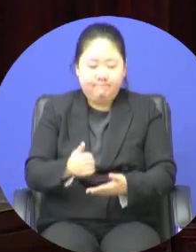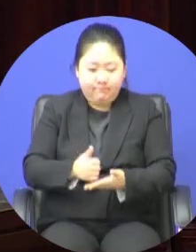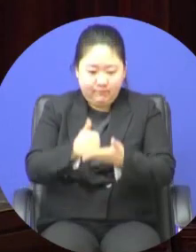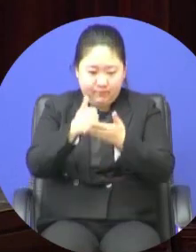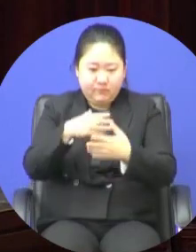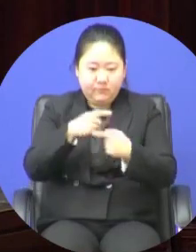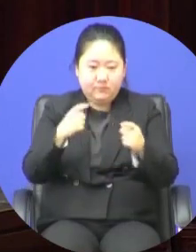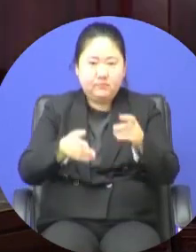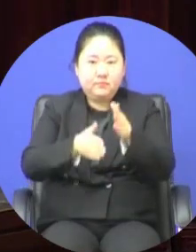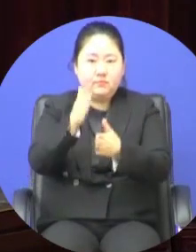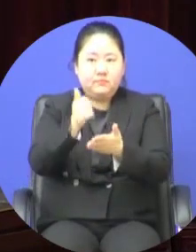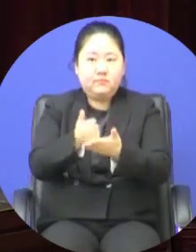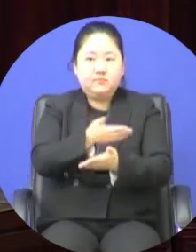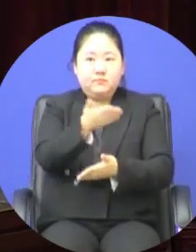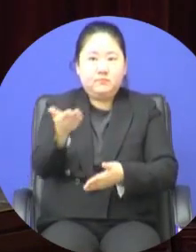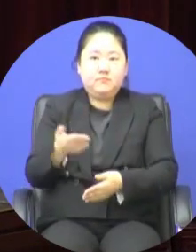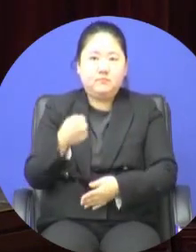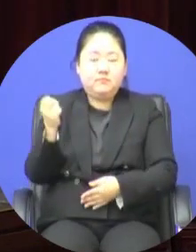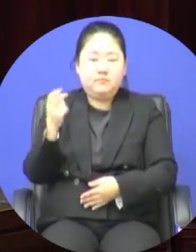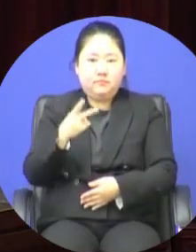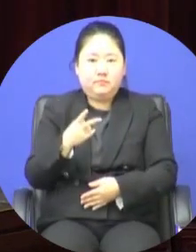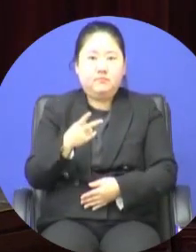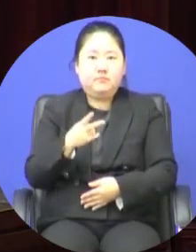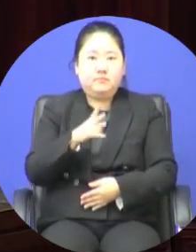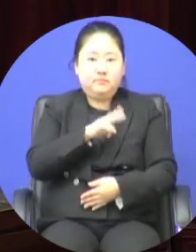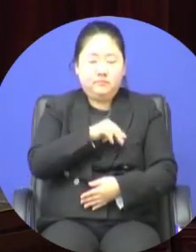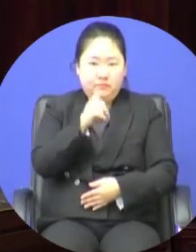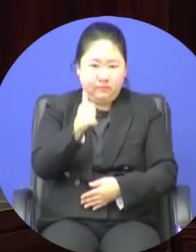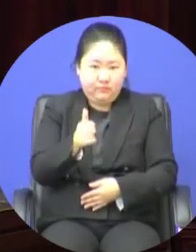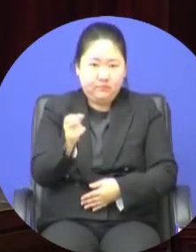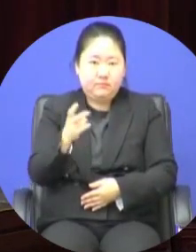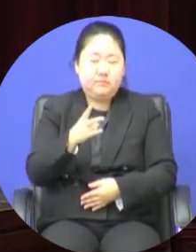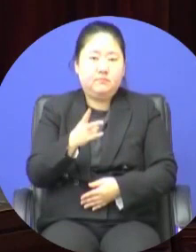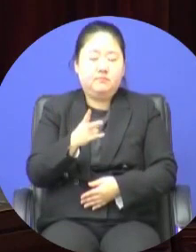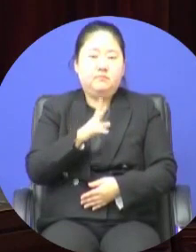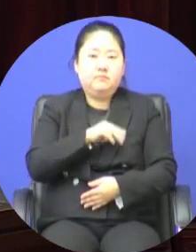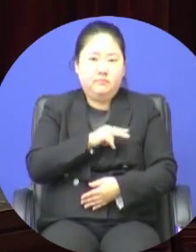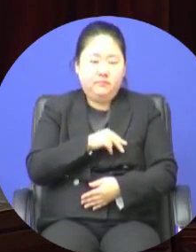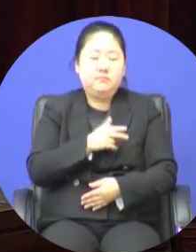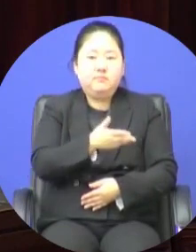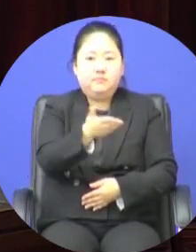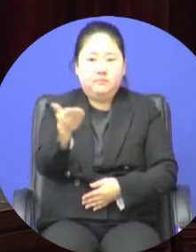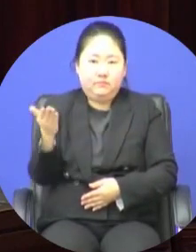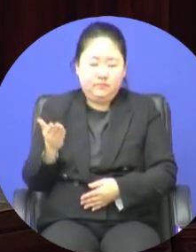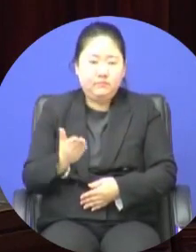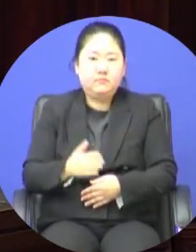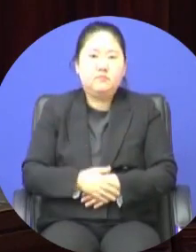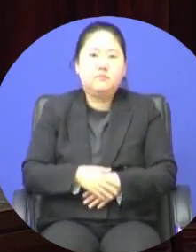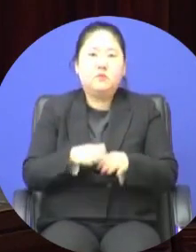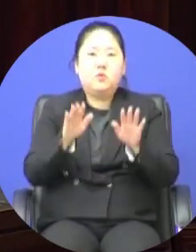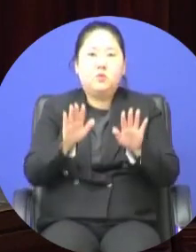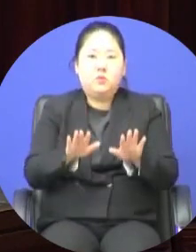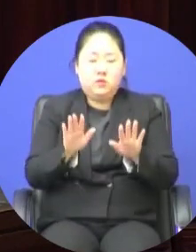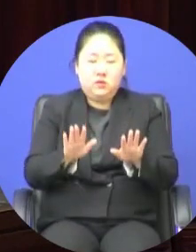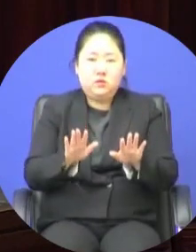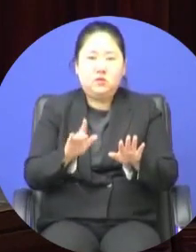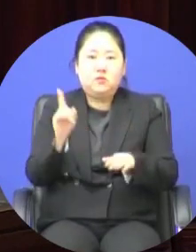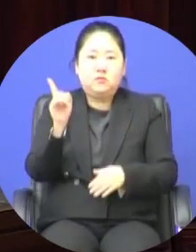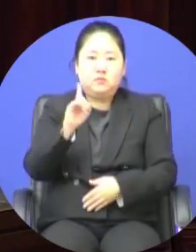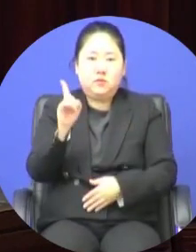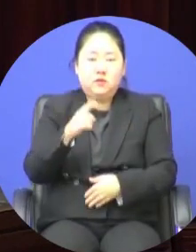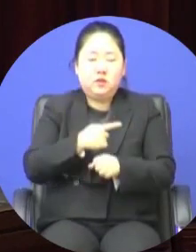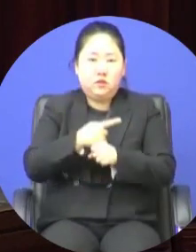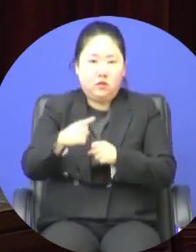존경하는 안성 시민 여러분, 그리고 안정열 의장님과 의원 여러분, 저는 오늘 이 자리를 빌려 내년도